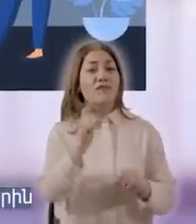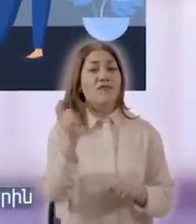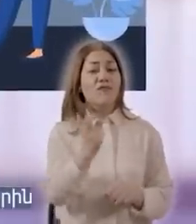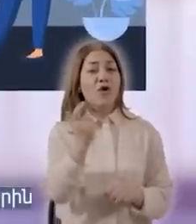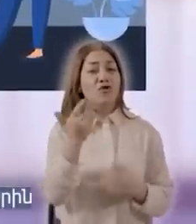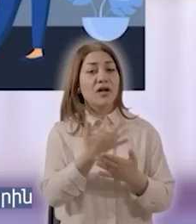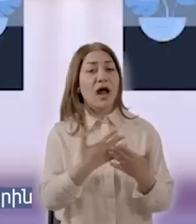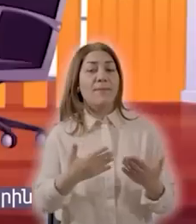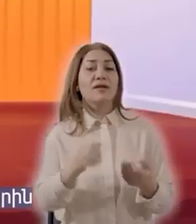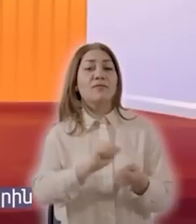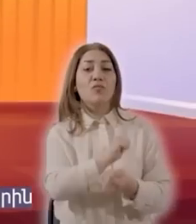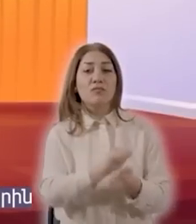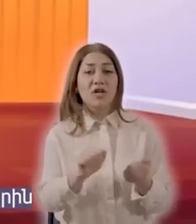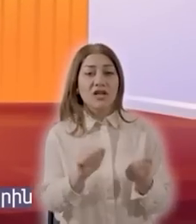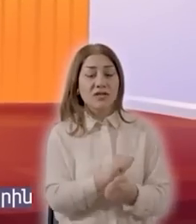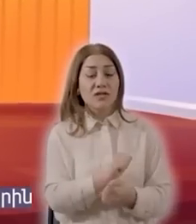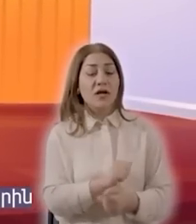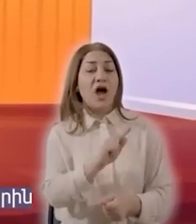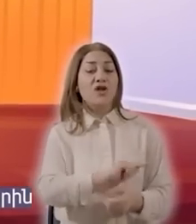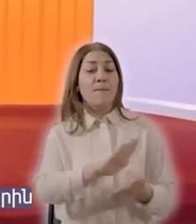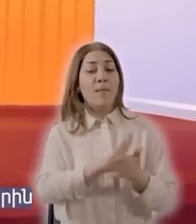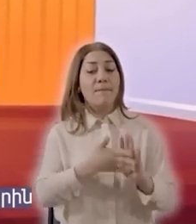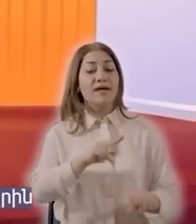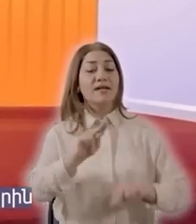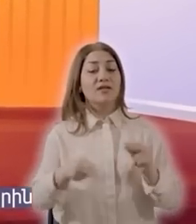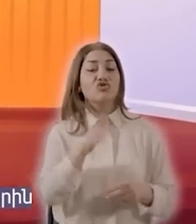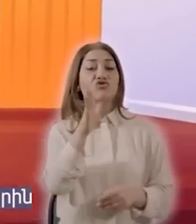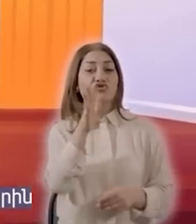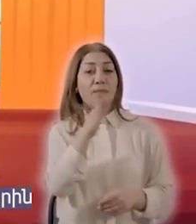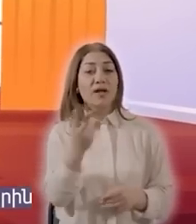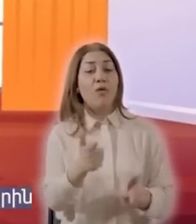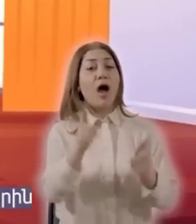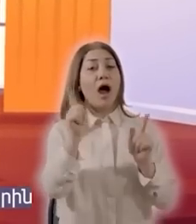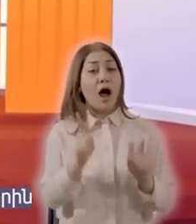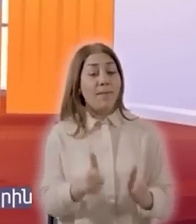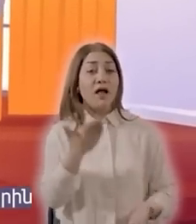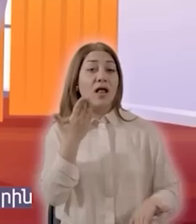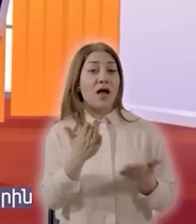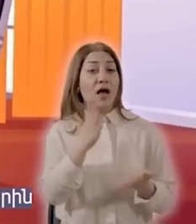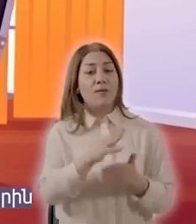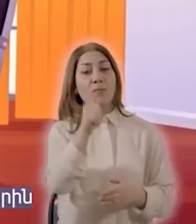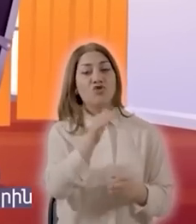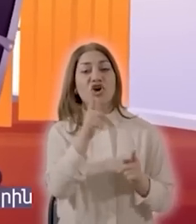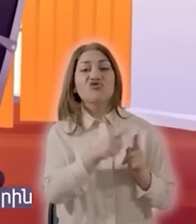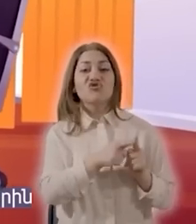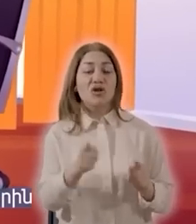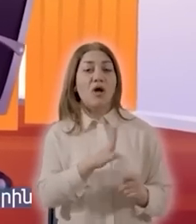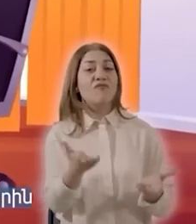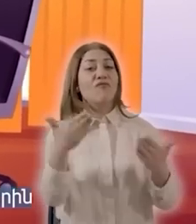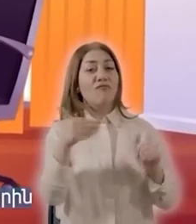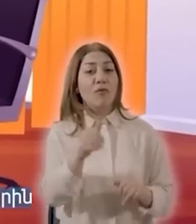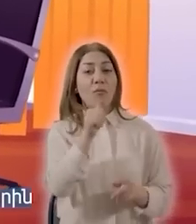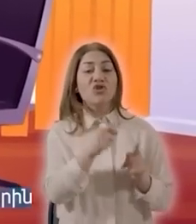գործատուի այլ իրավական ակտերին։ Աշխատանքային պայմանագրի կնքման ժամանակ կողմերի համաձայնությամբ կարող է սահմանվել փորձաշրջան։ Փորձաշրջանի ժամկետը